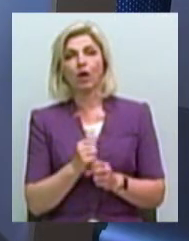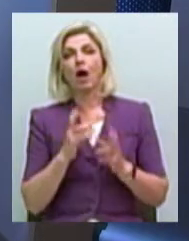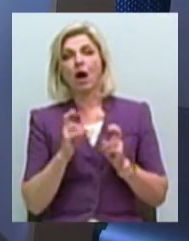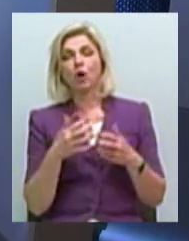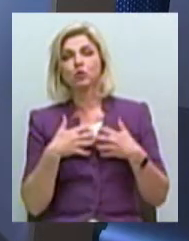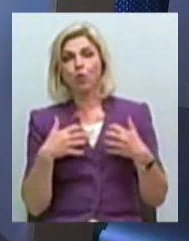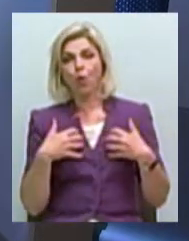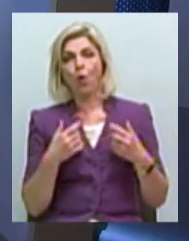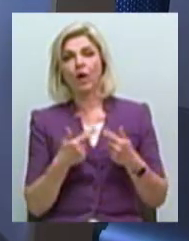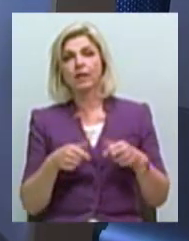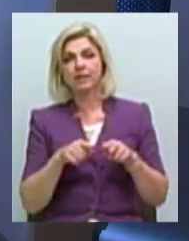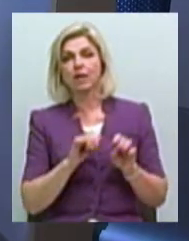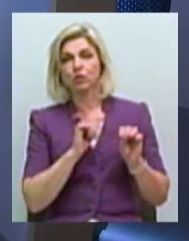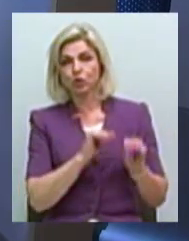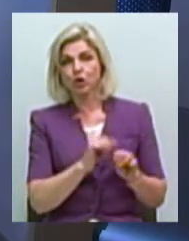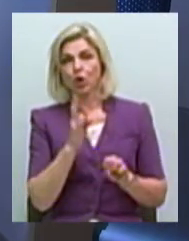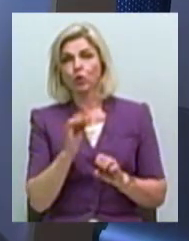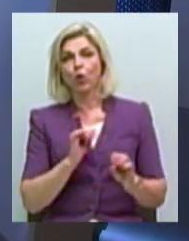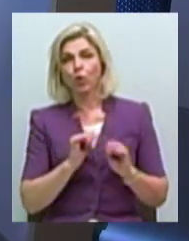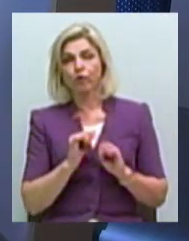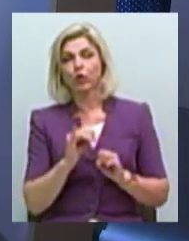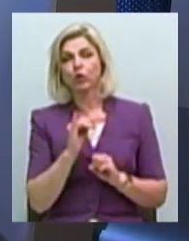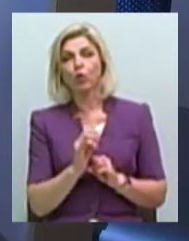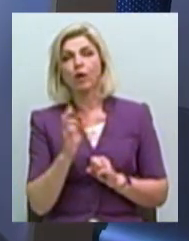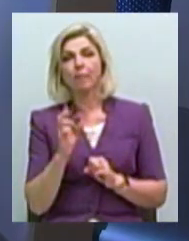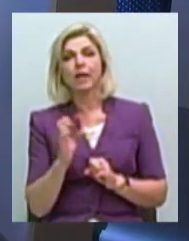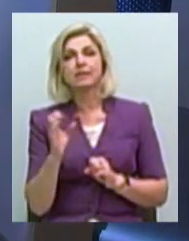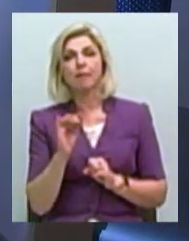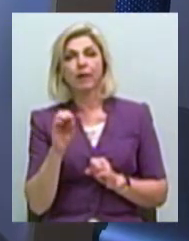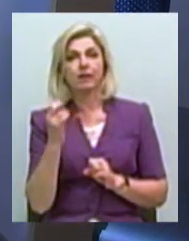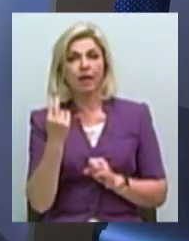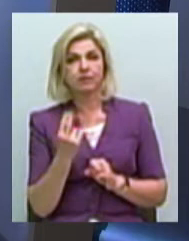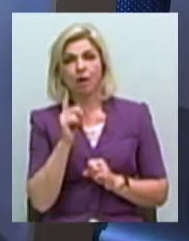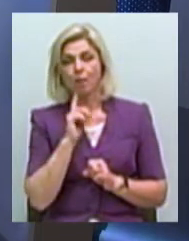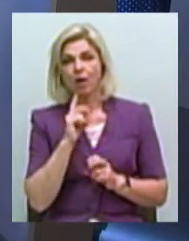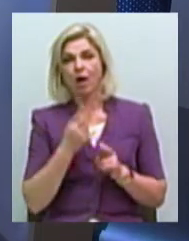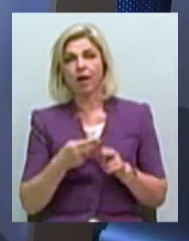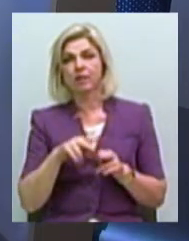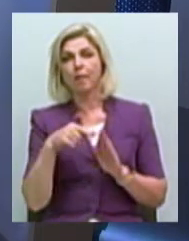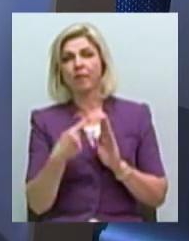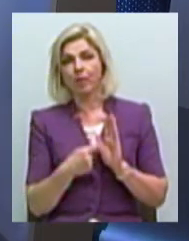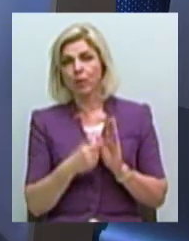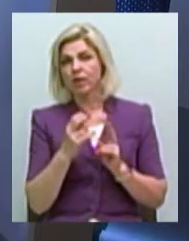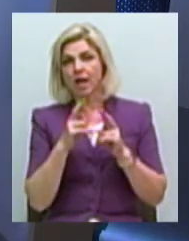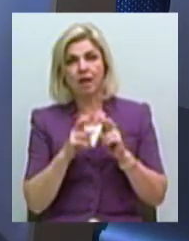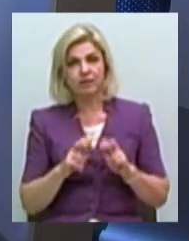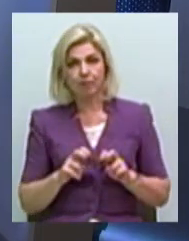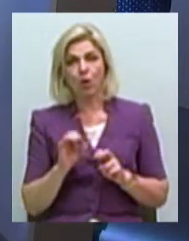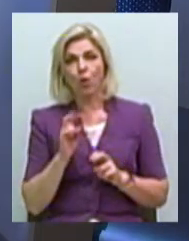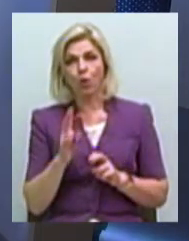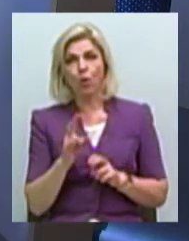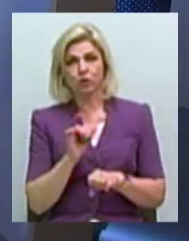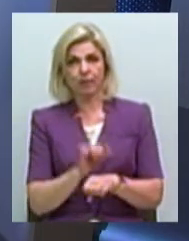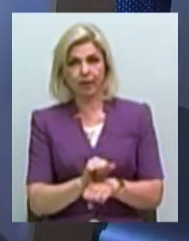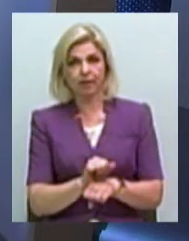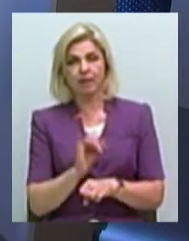организация, но профильный руководитель этого направления Юрий Борисович Степанец пока этот вопрос не рассмотрел, как-то он